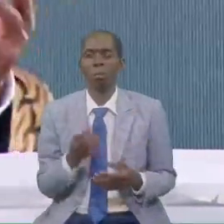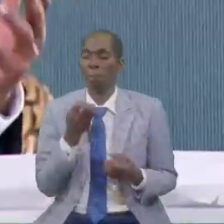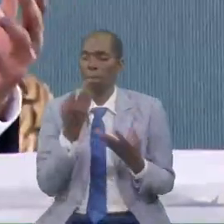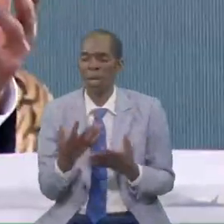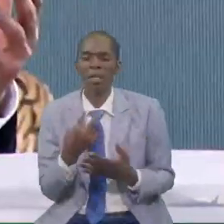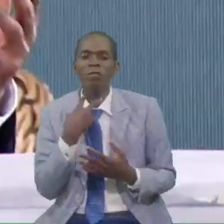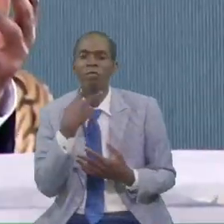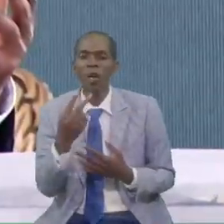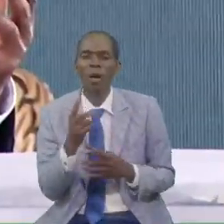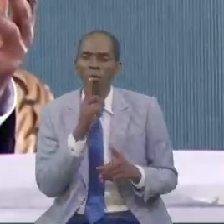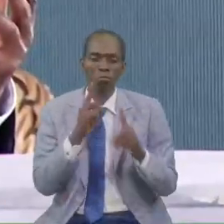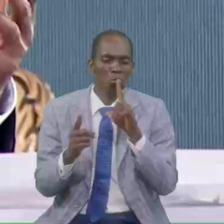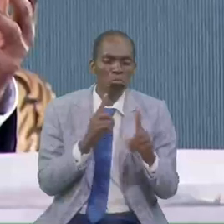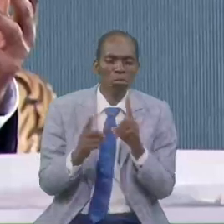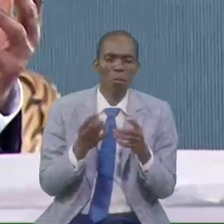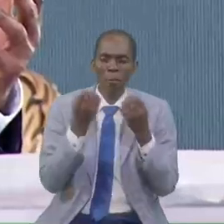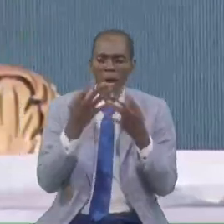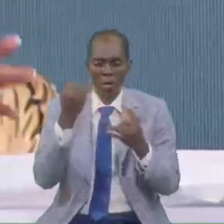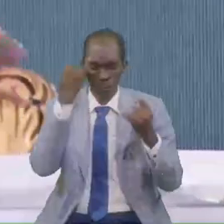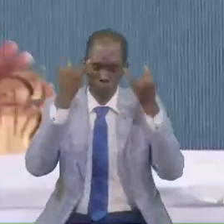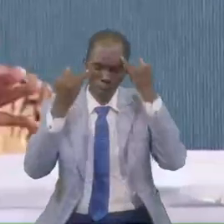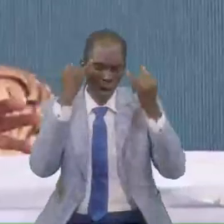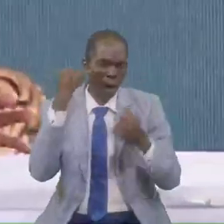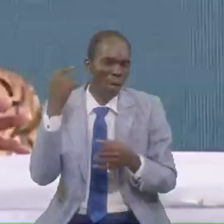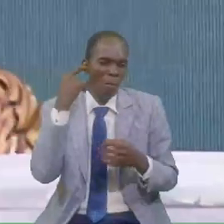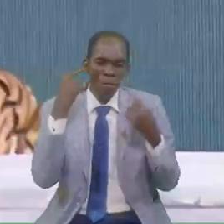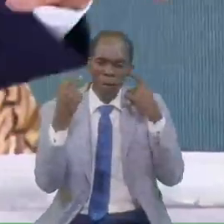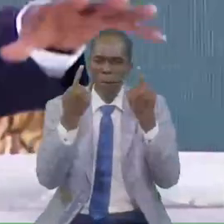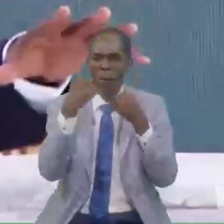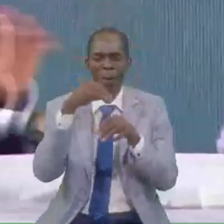Plusieurs voix vont parler, plusieurs idées vont venir.